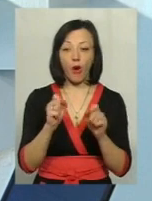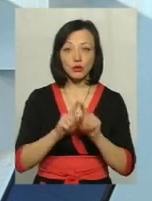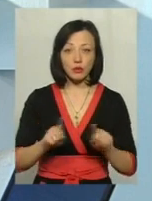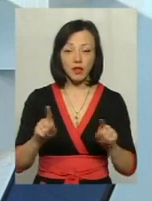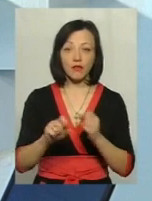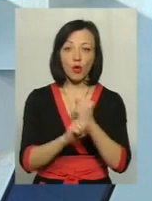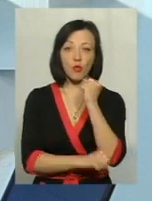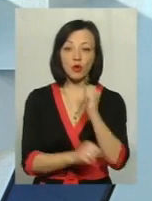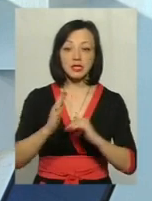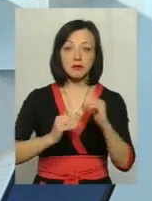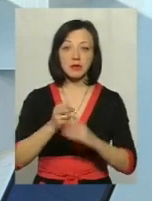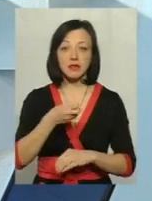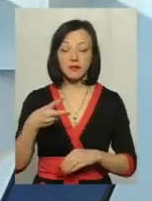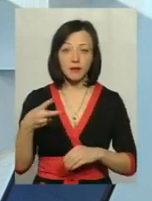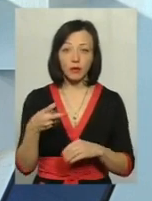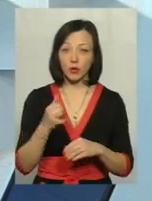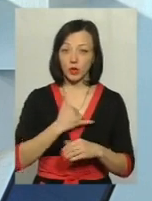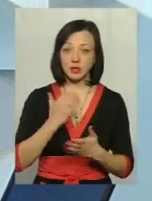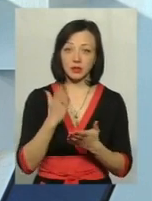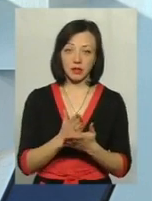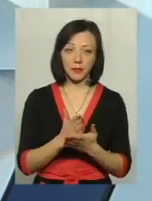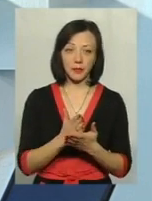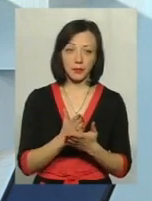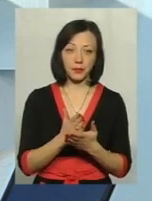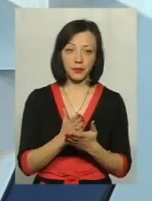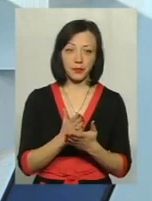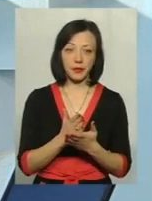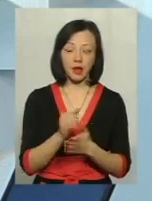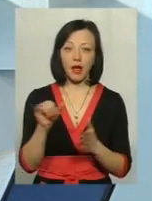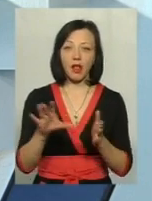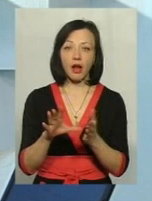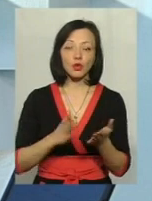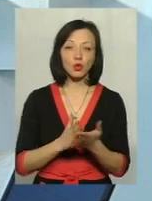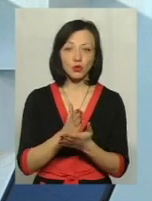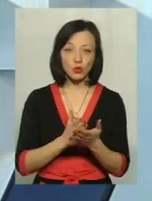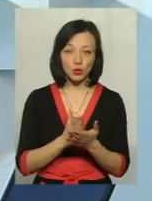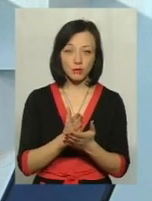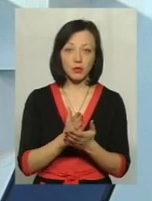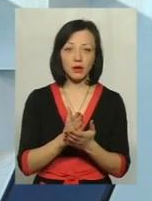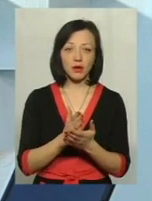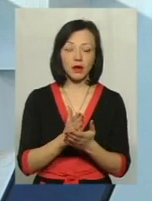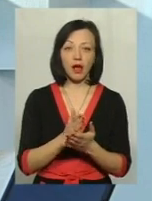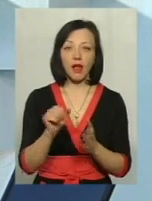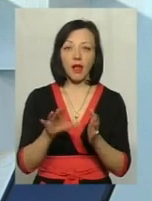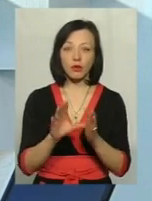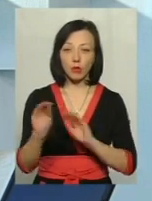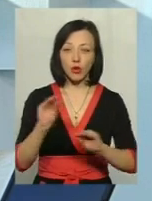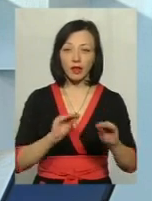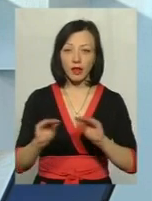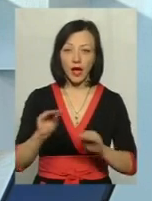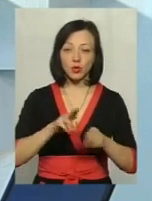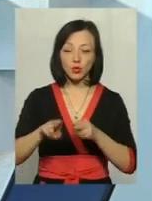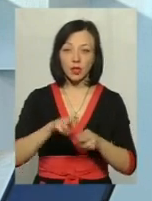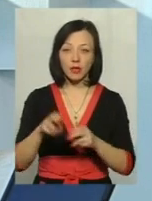і робочі спеціальності робітників. У нас є от електрослужба, електромонтери, електрослужбові,